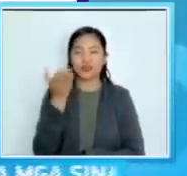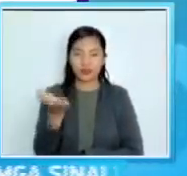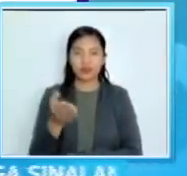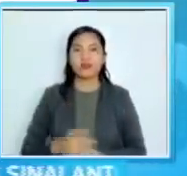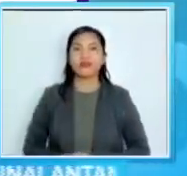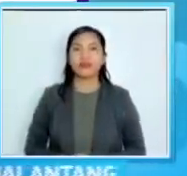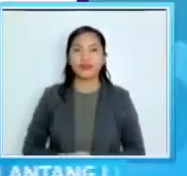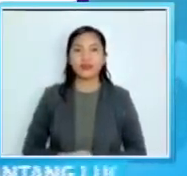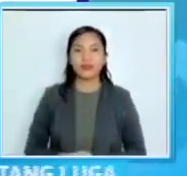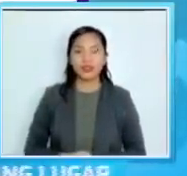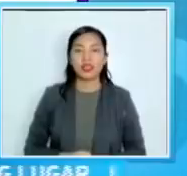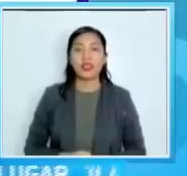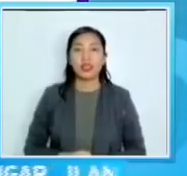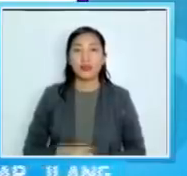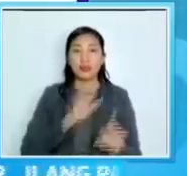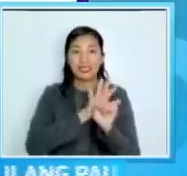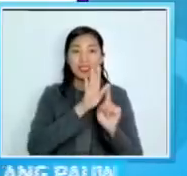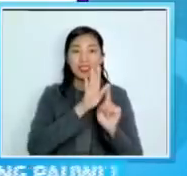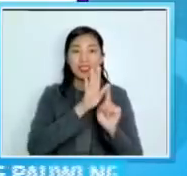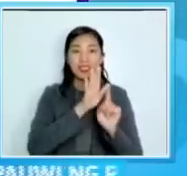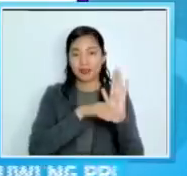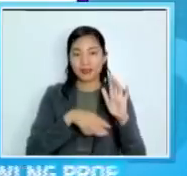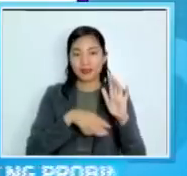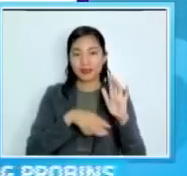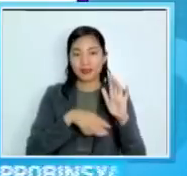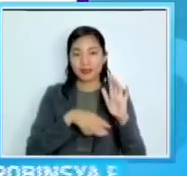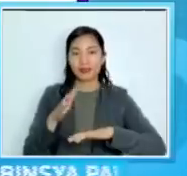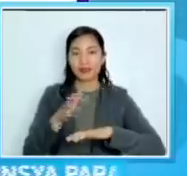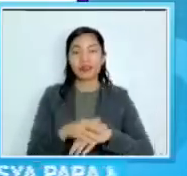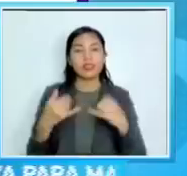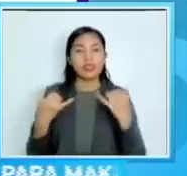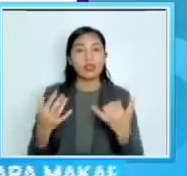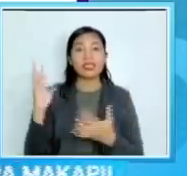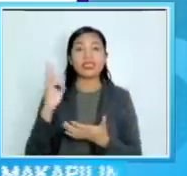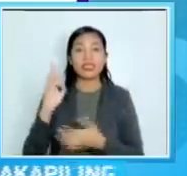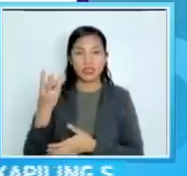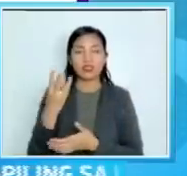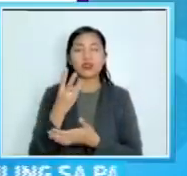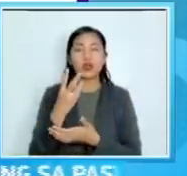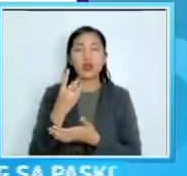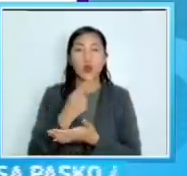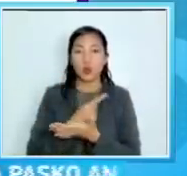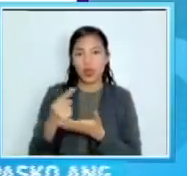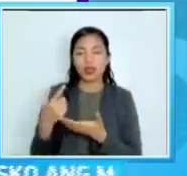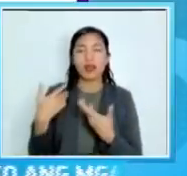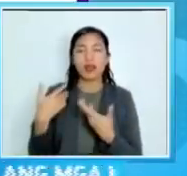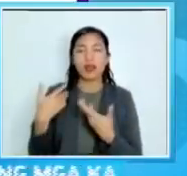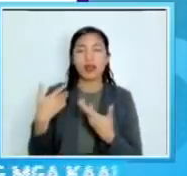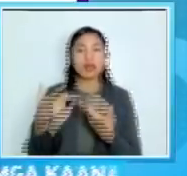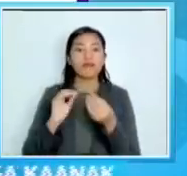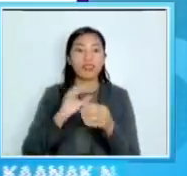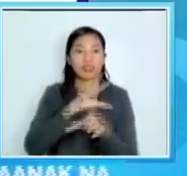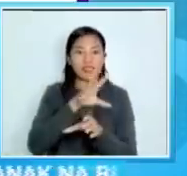sa Billboard, sa kabuuan, ito na ang ika-6th week na nag-number 1 sa Hot 100 ang Christmas Classic, pinakamahaba para